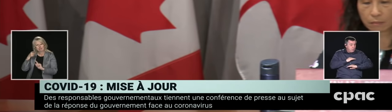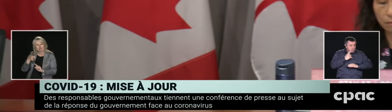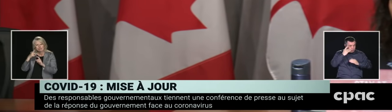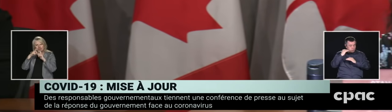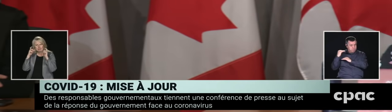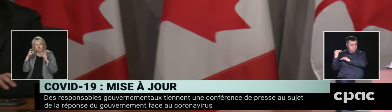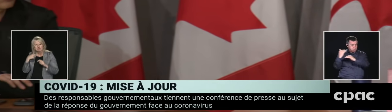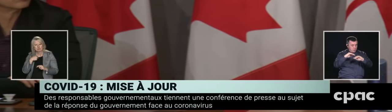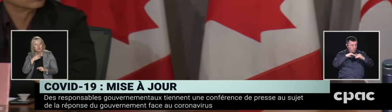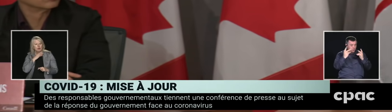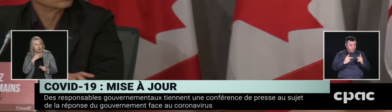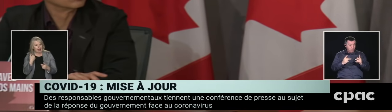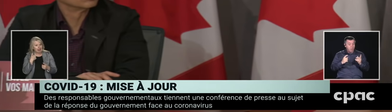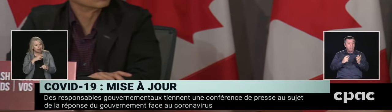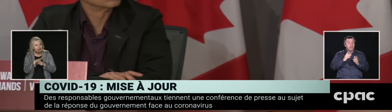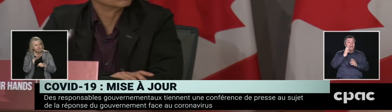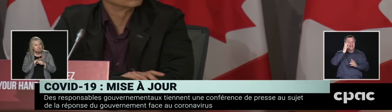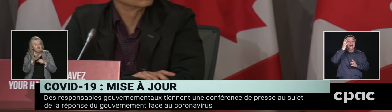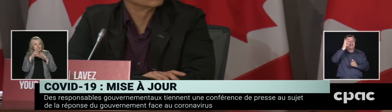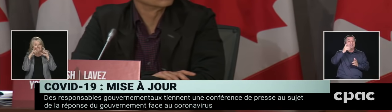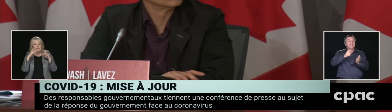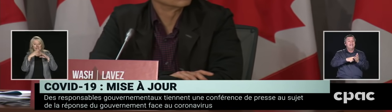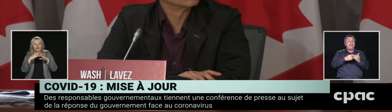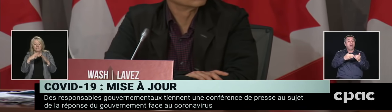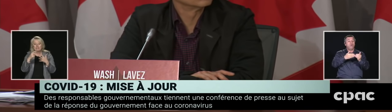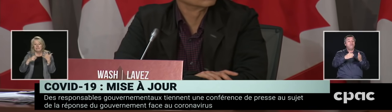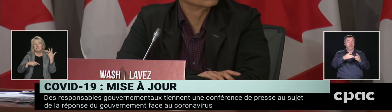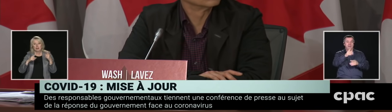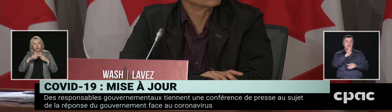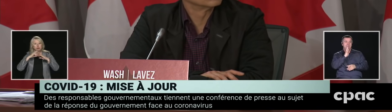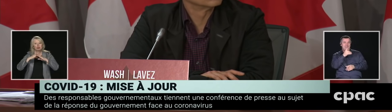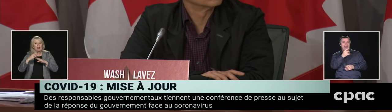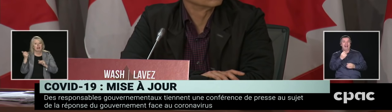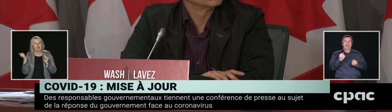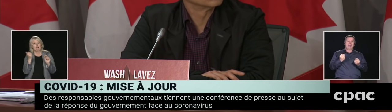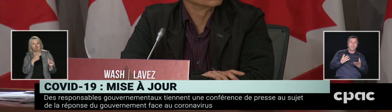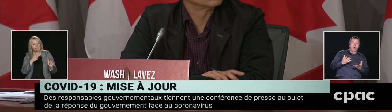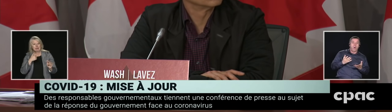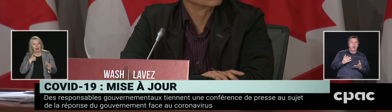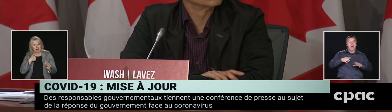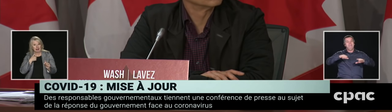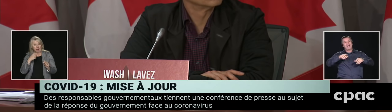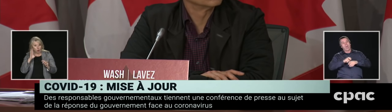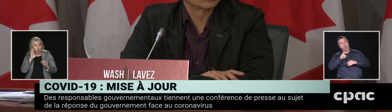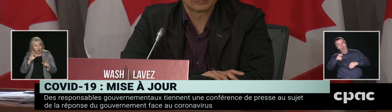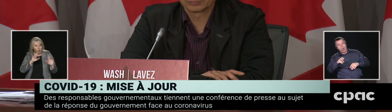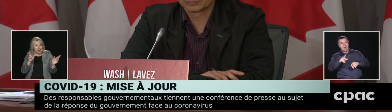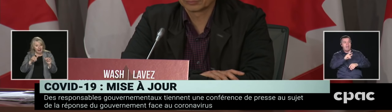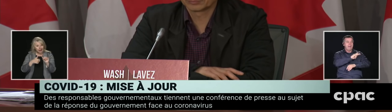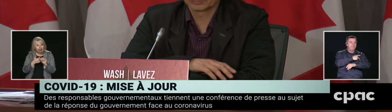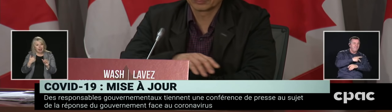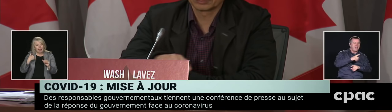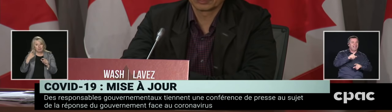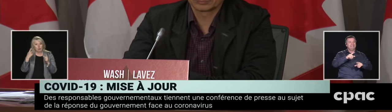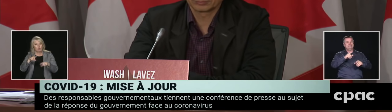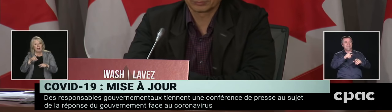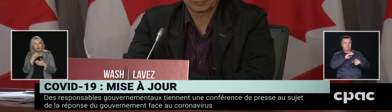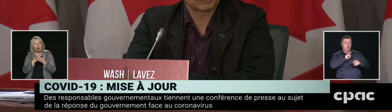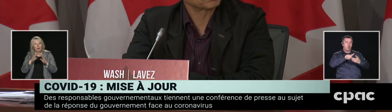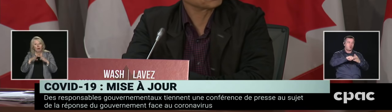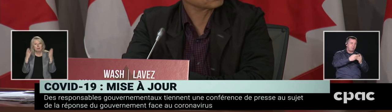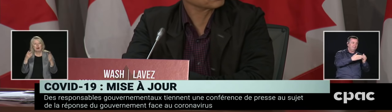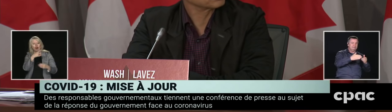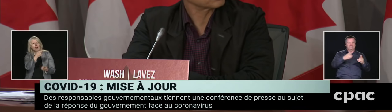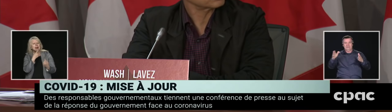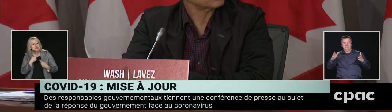à faire du déconfinement? Parce que vous avez beau dire qu'il n'y en a pas ou qu'on n'est pas rendu là, les provinces sont rendues au déconfinement. Donc, est-ce qu'on va avoir assez de stock pour protéger